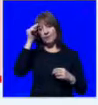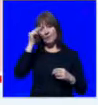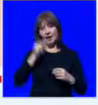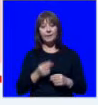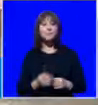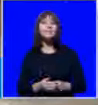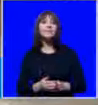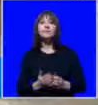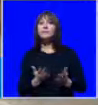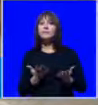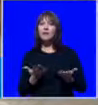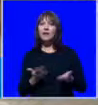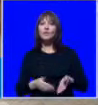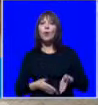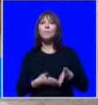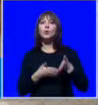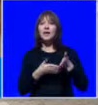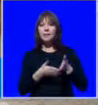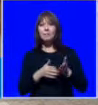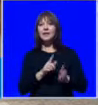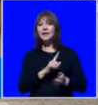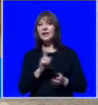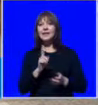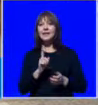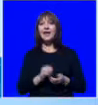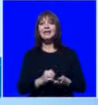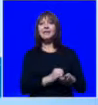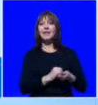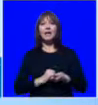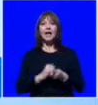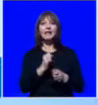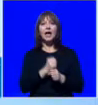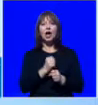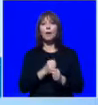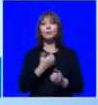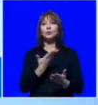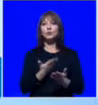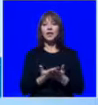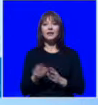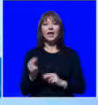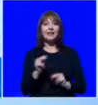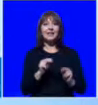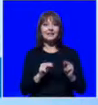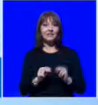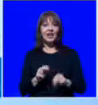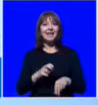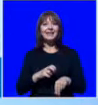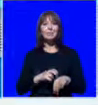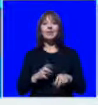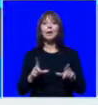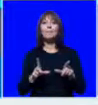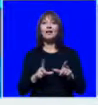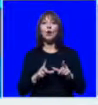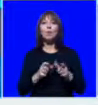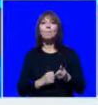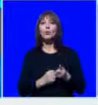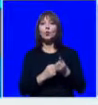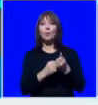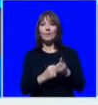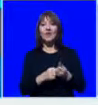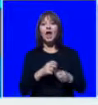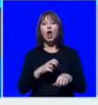И още, какво подкрепиха и какво не синдикатите и работодателите в Тристранния съвет? Димитър Манолов от Подкрепа и